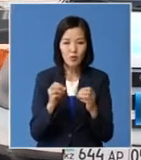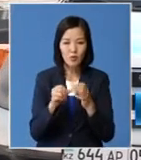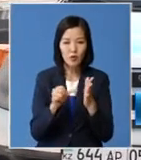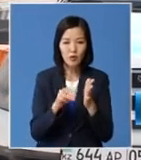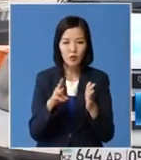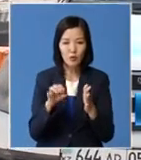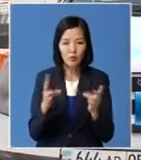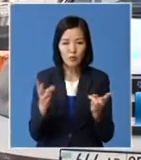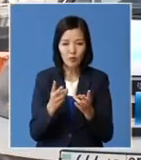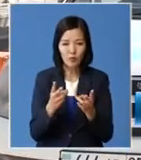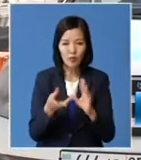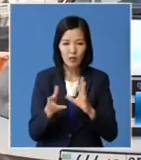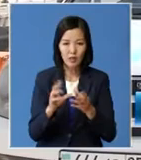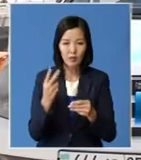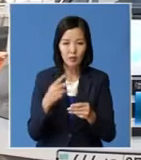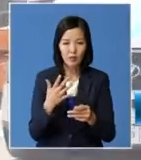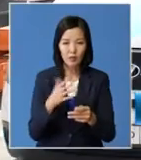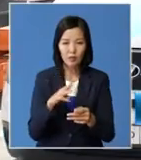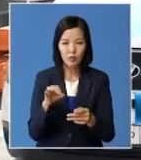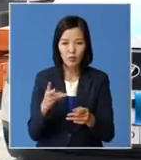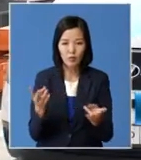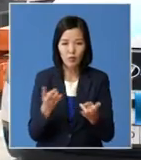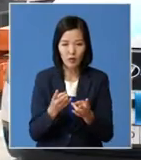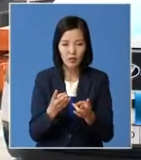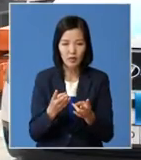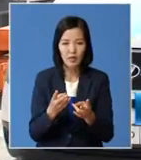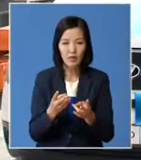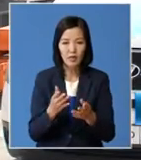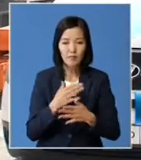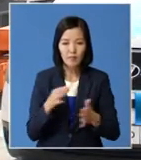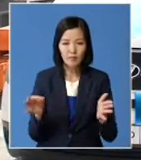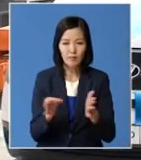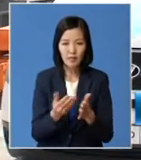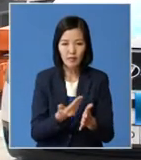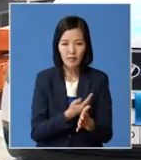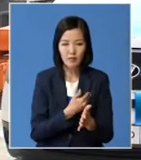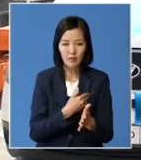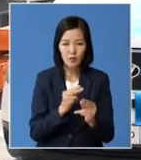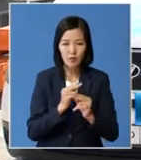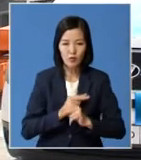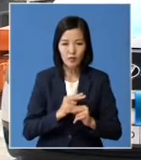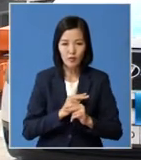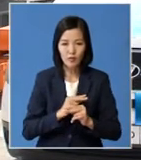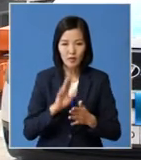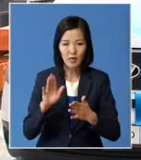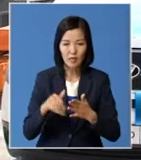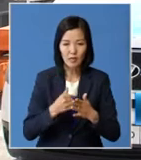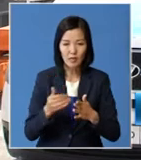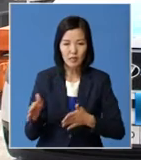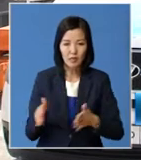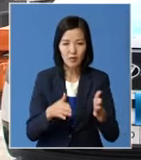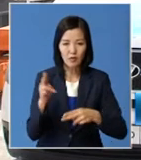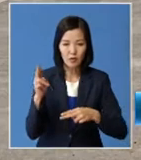аспау керек, және жалпы салмағы 25 тоннадан аспау керек. Енді біздің мақсатымыз осы жұмыс жаңадан салынған жолдың